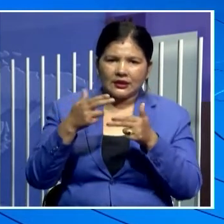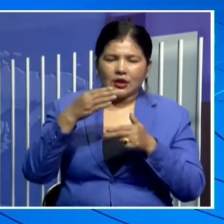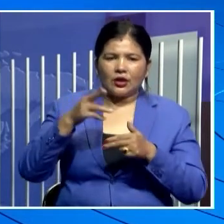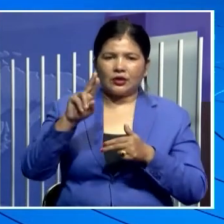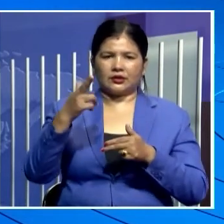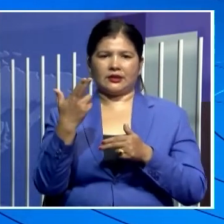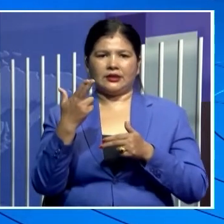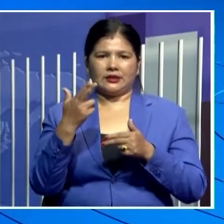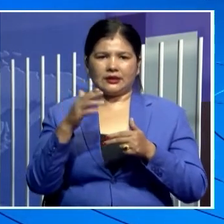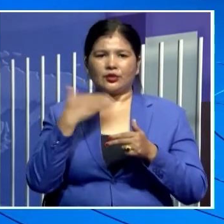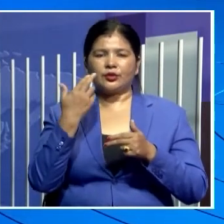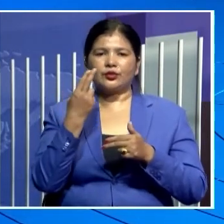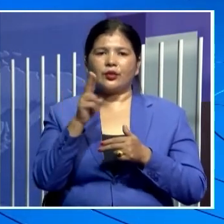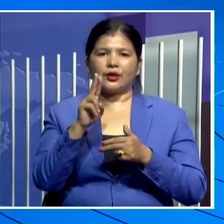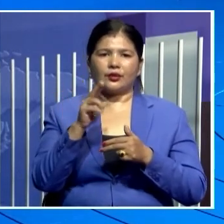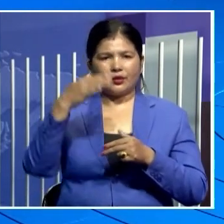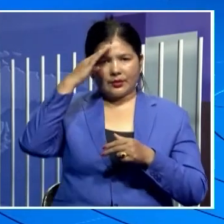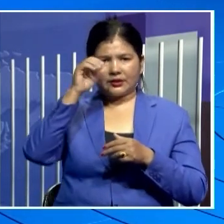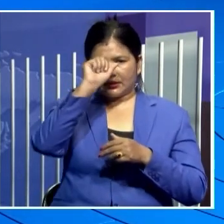भएको प्रहरीले जनाएको छ।